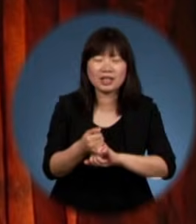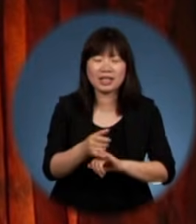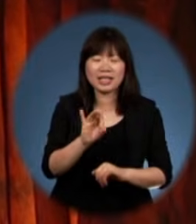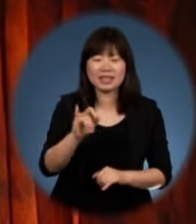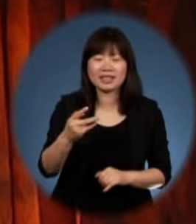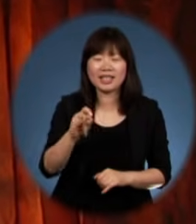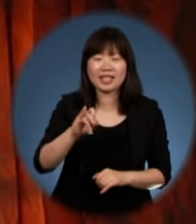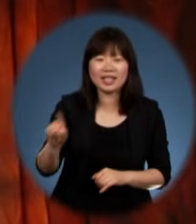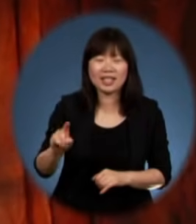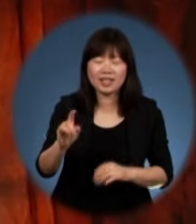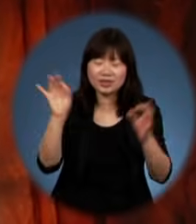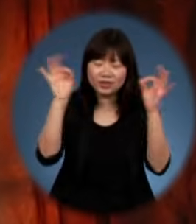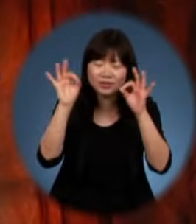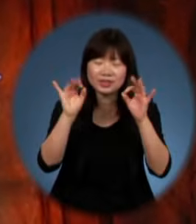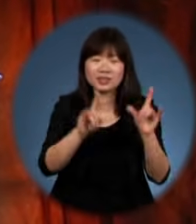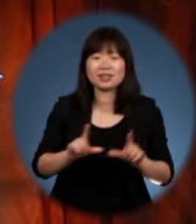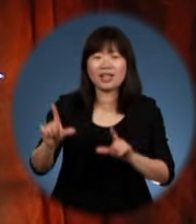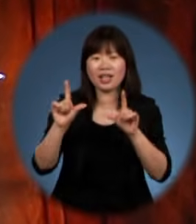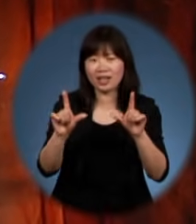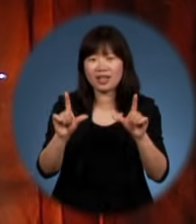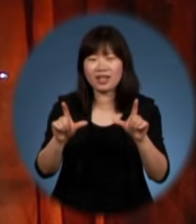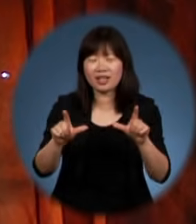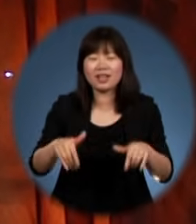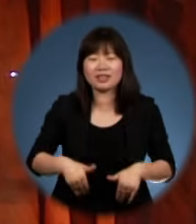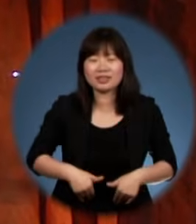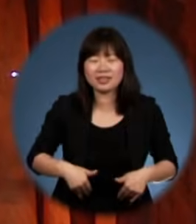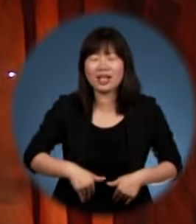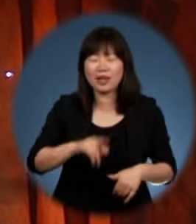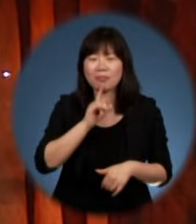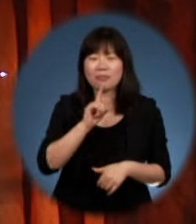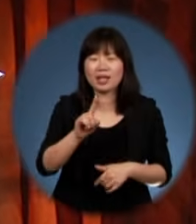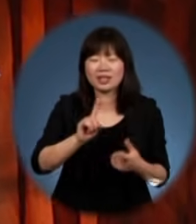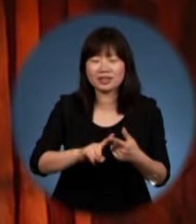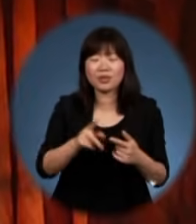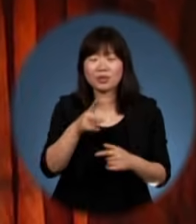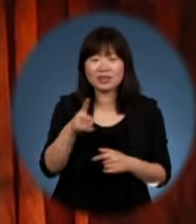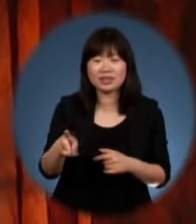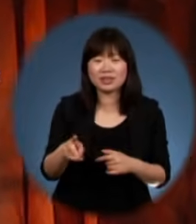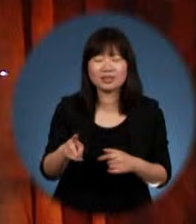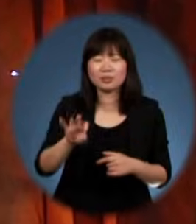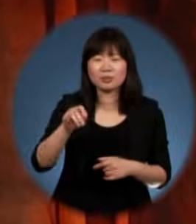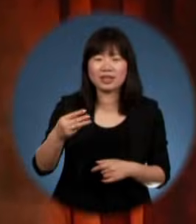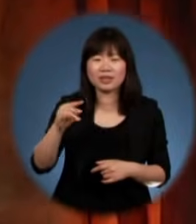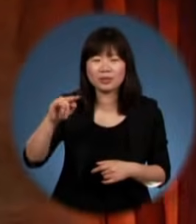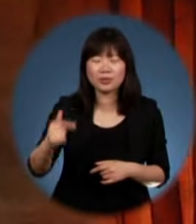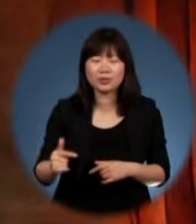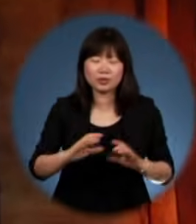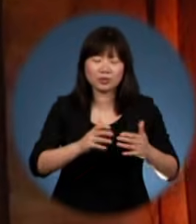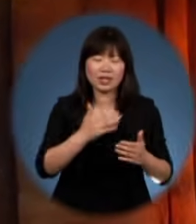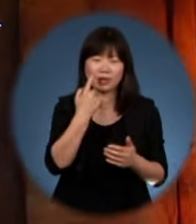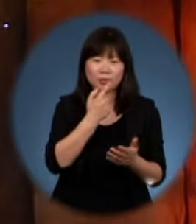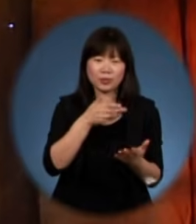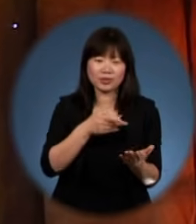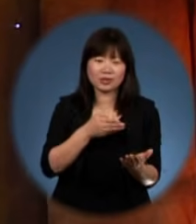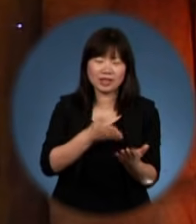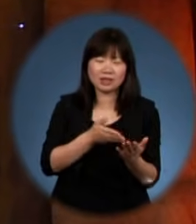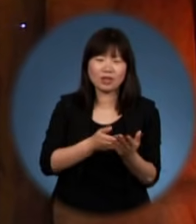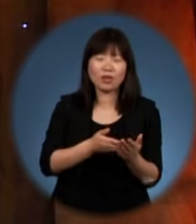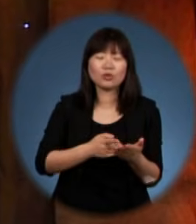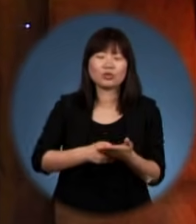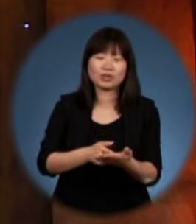대화를 추구하는 삶을 살아야 한다는 것입니다 이것이 바로 플라톤이 국가로서 주장했던